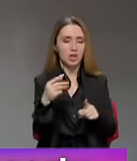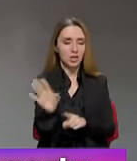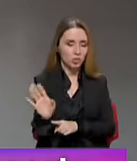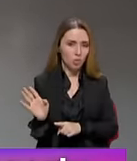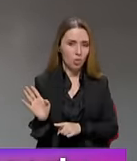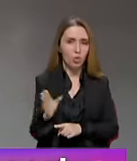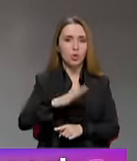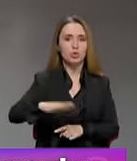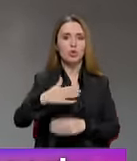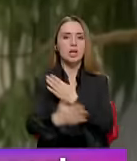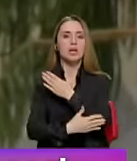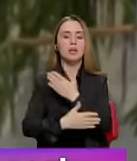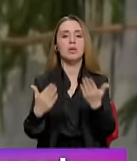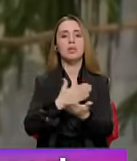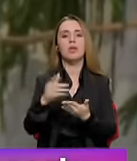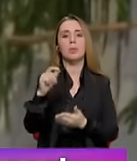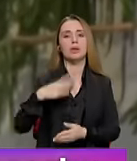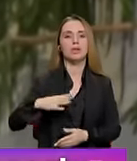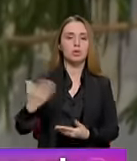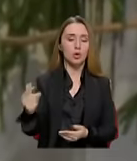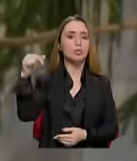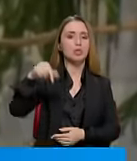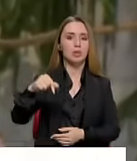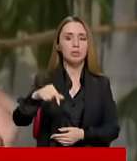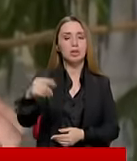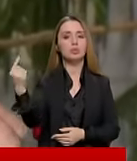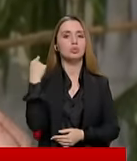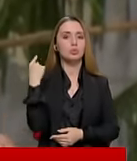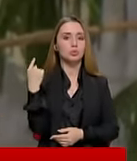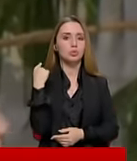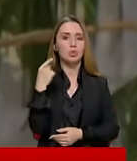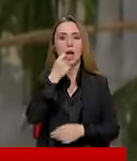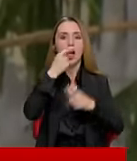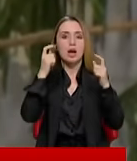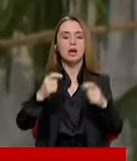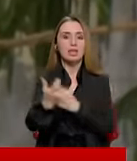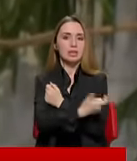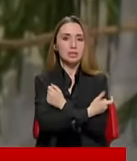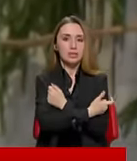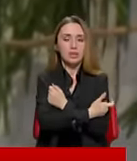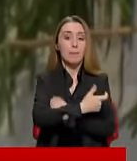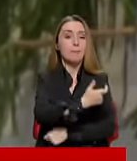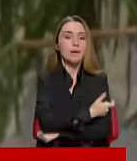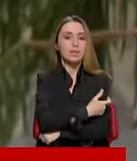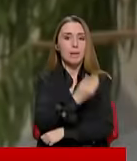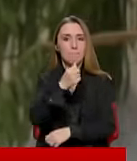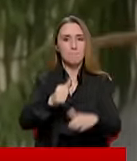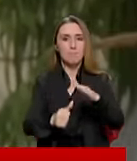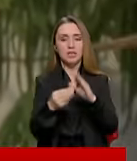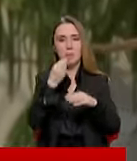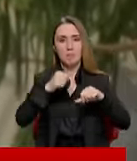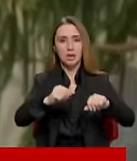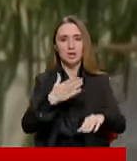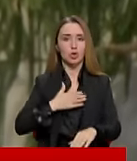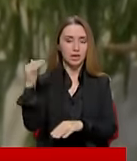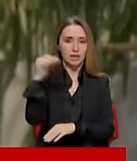karşımızda sosyal yardımlardan devam etmek istiyorum Efendim şimdi E Dün Eee Ankara'da kız Başkent marketin önündeydik oradan